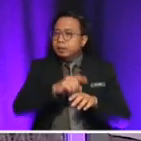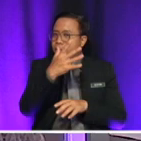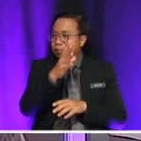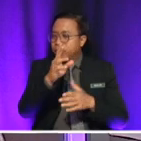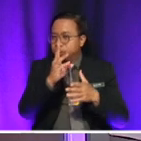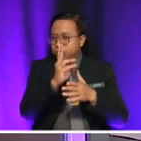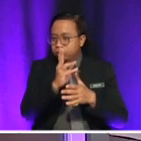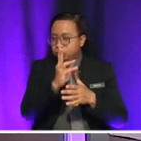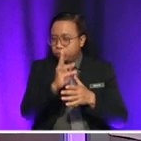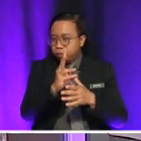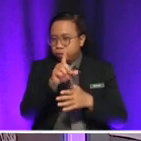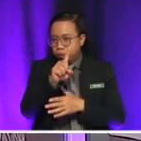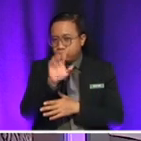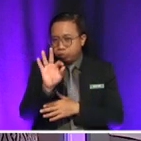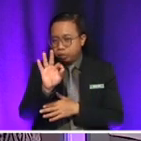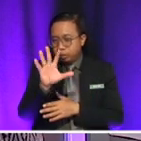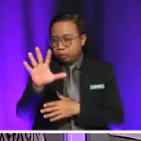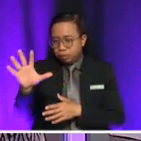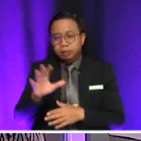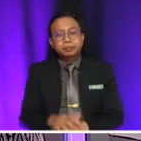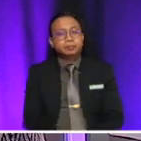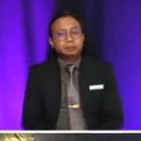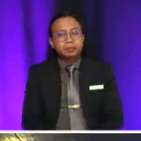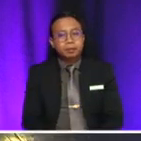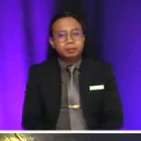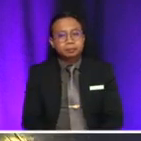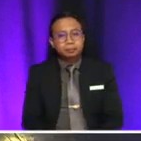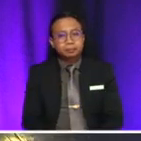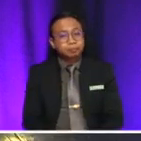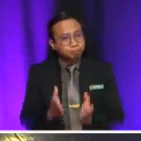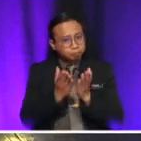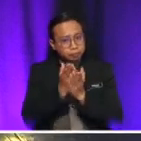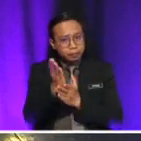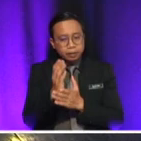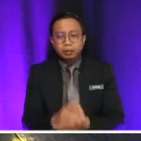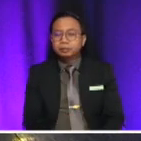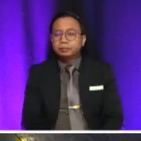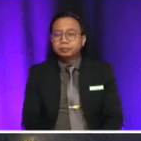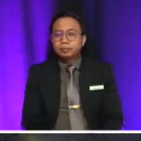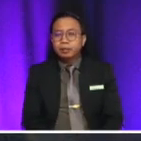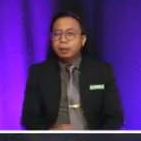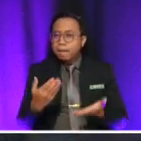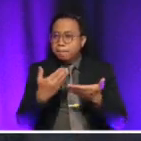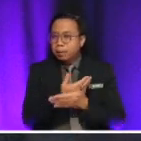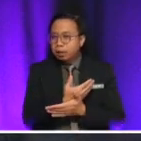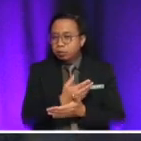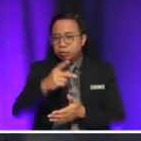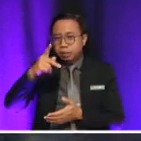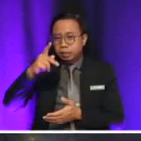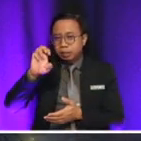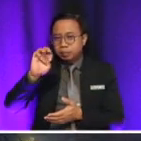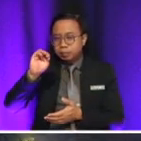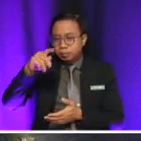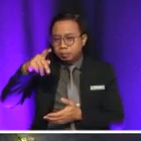1955 Oke dan seterusnya barulah kemping